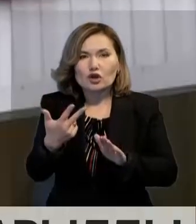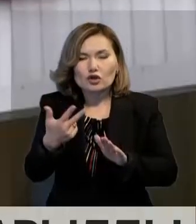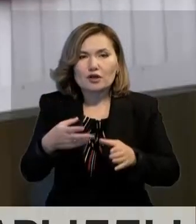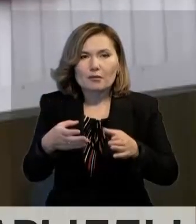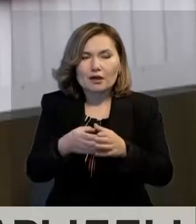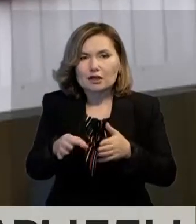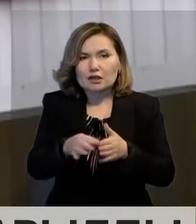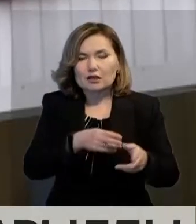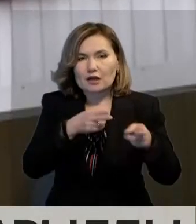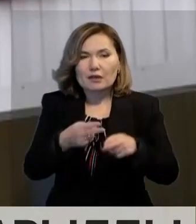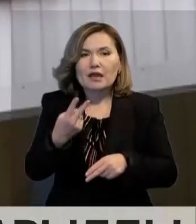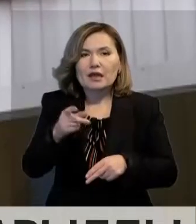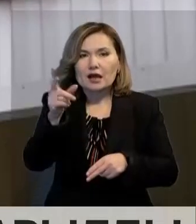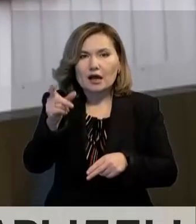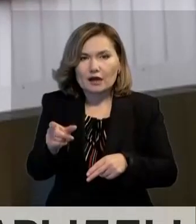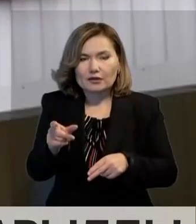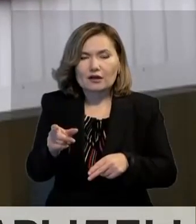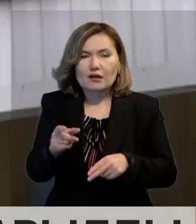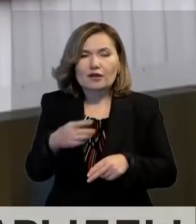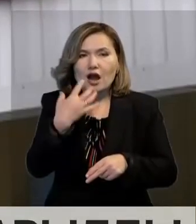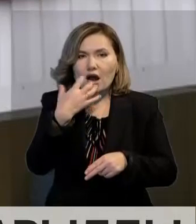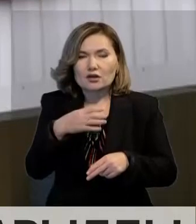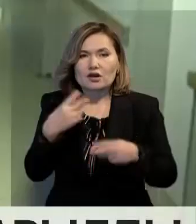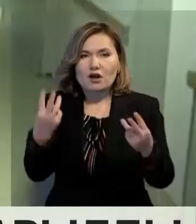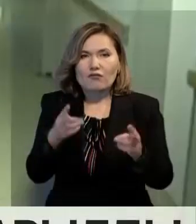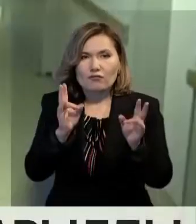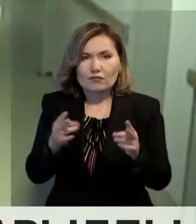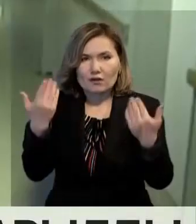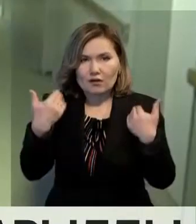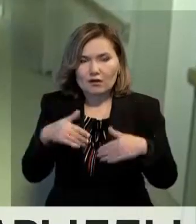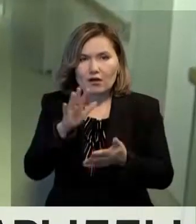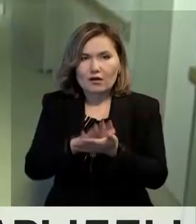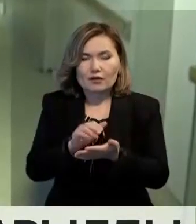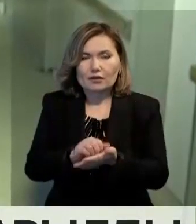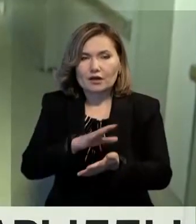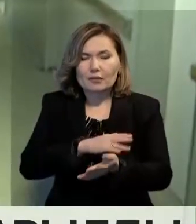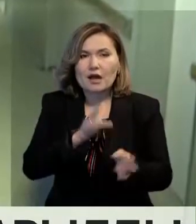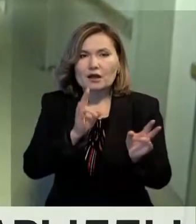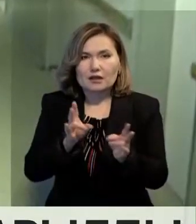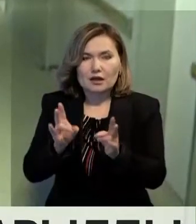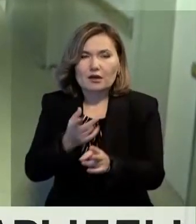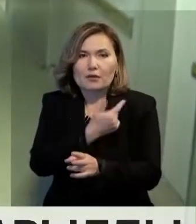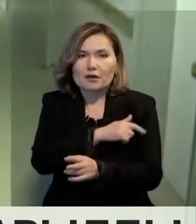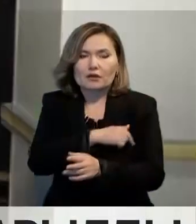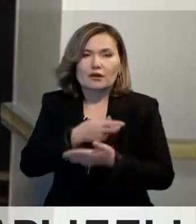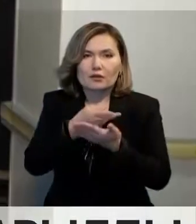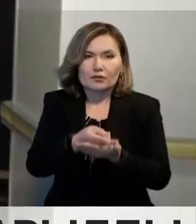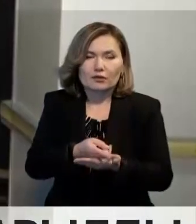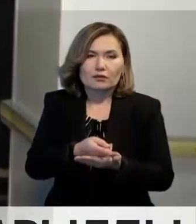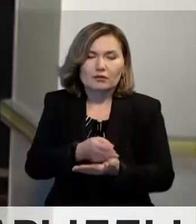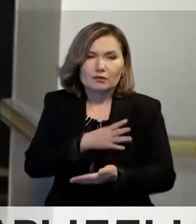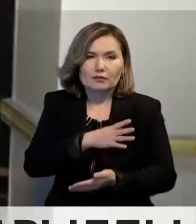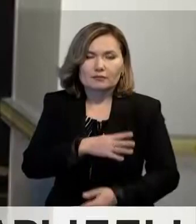бригадасы шықты. 2 адамның терісі күйген, жарақат алған. Барлық зардап шеккендер медициналық көмек